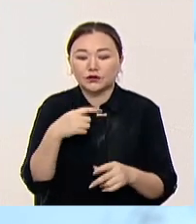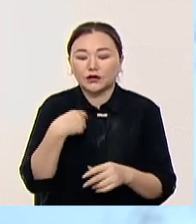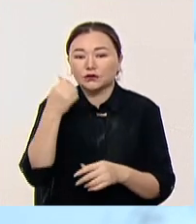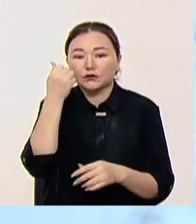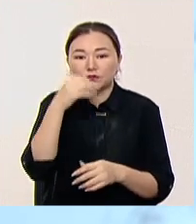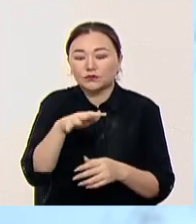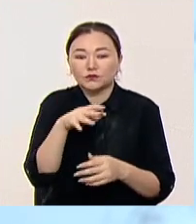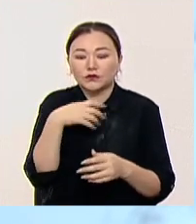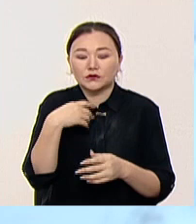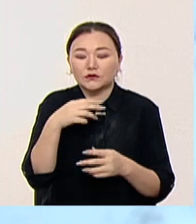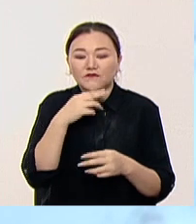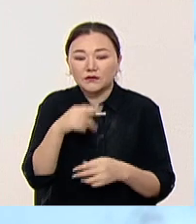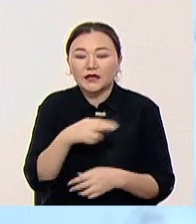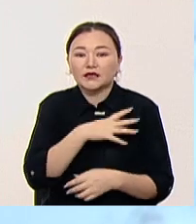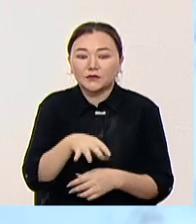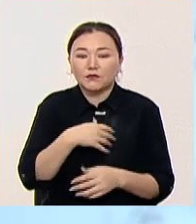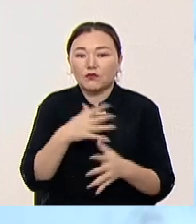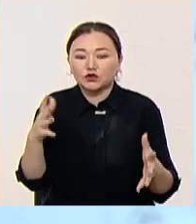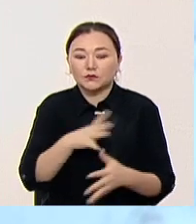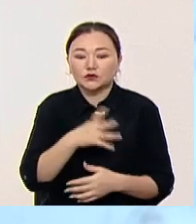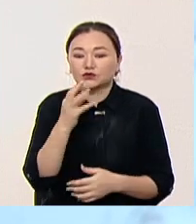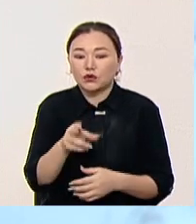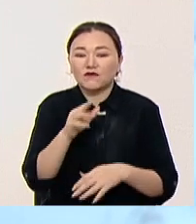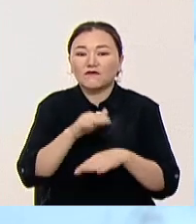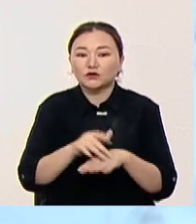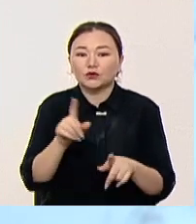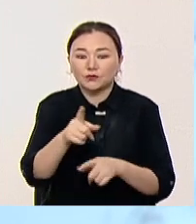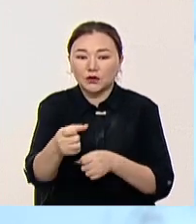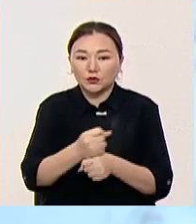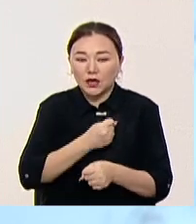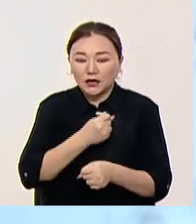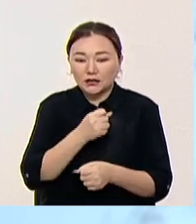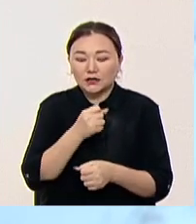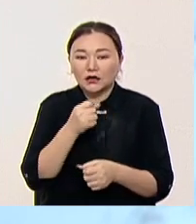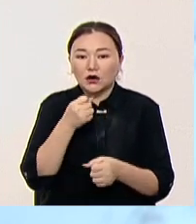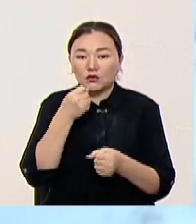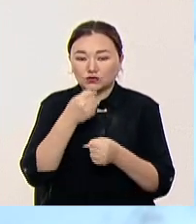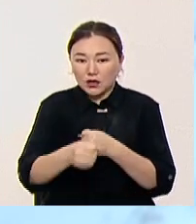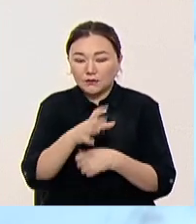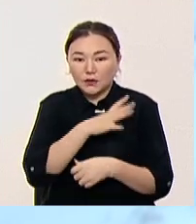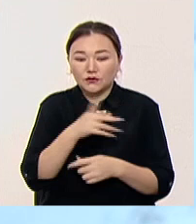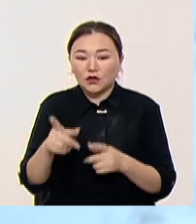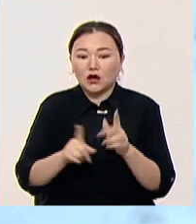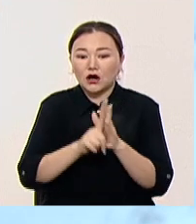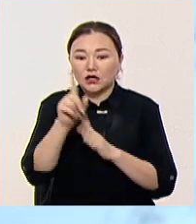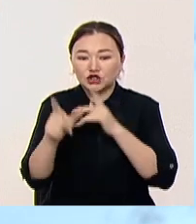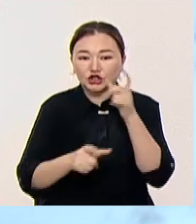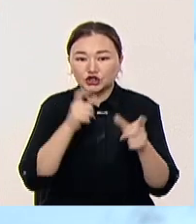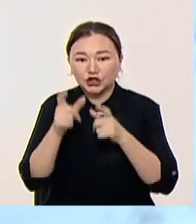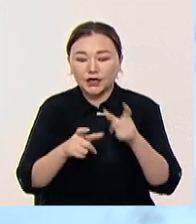говоря, не придала этому значения, и мне больше был шок факт того, что он меня ударил. И он начал кричать с